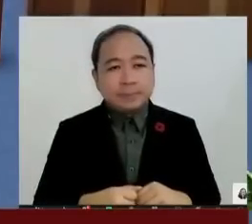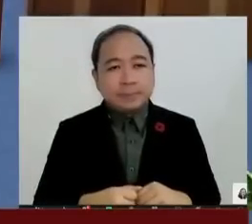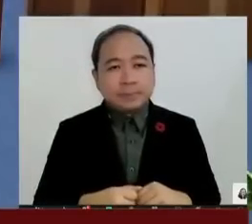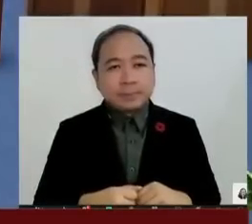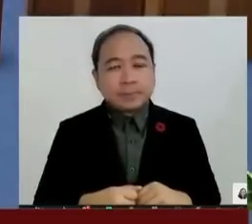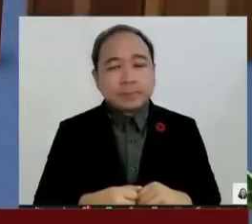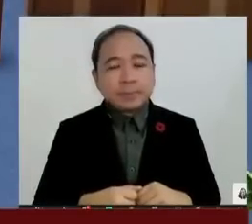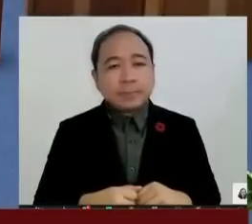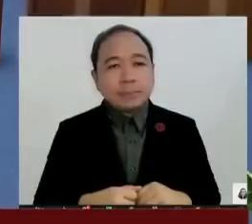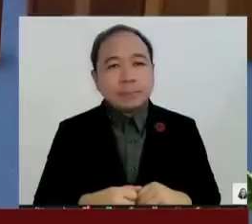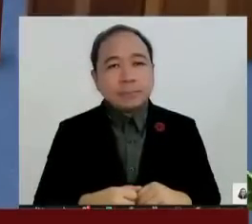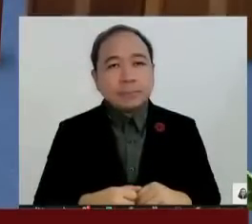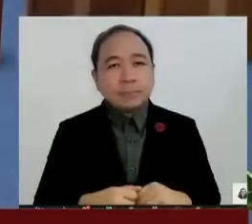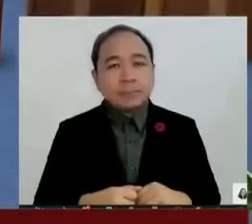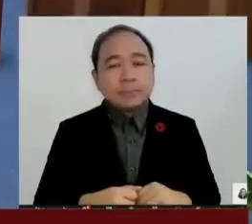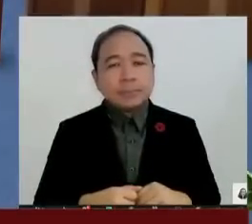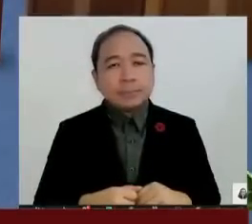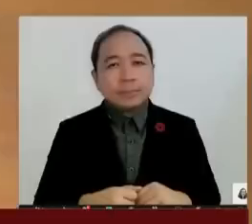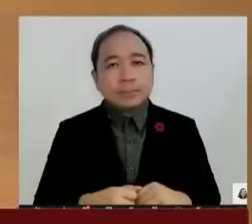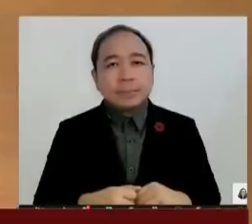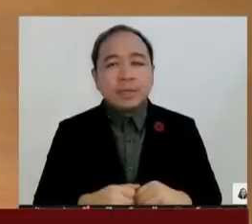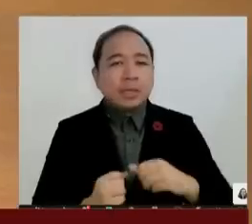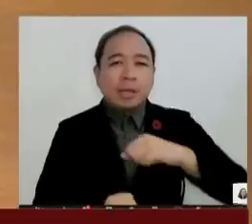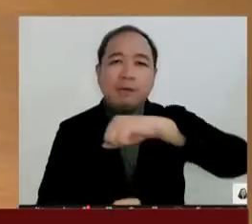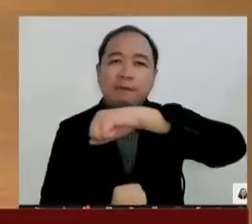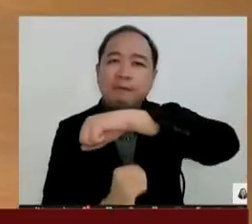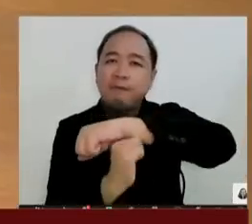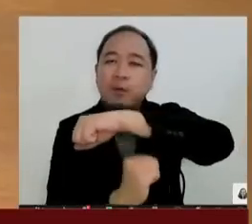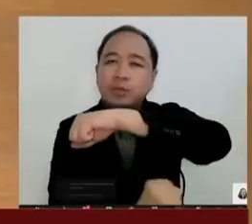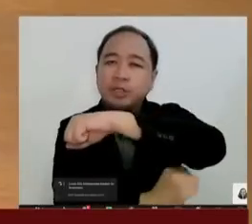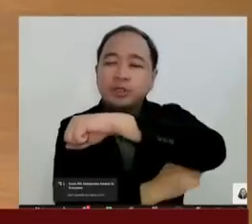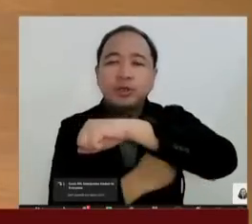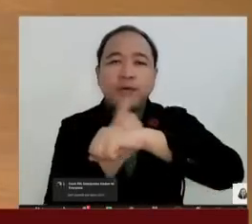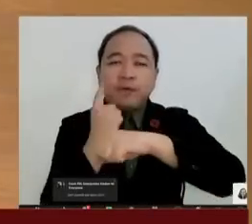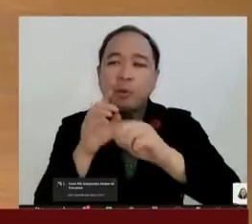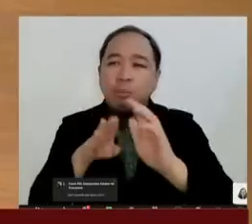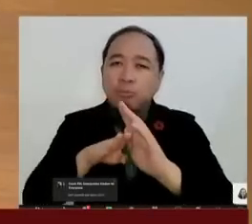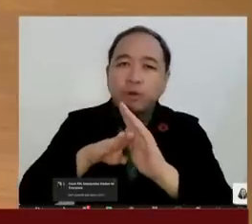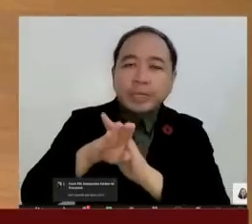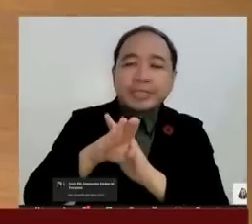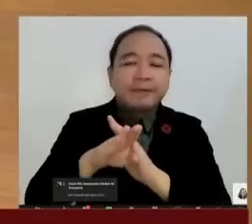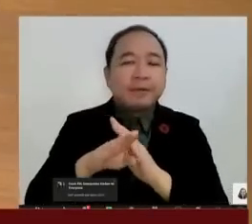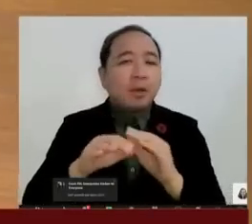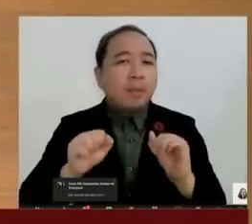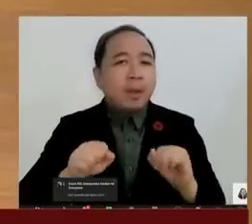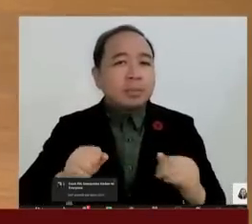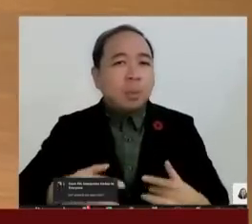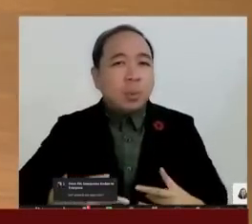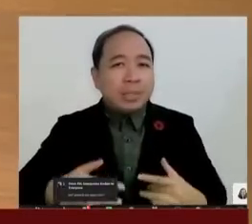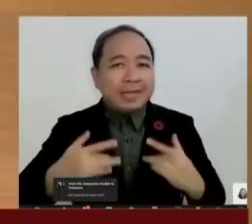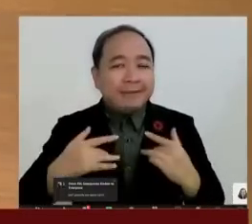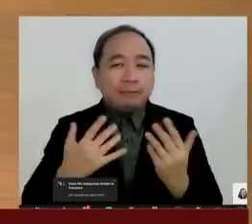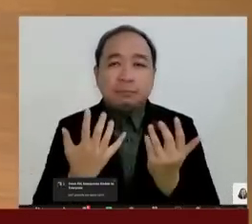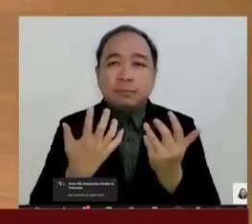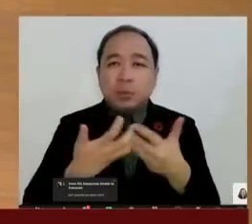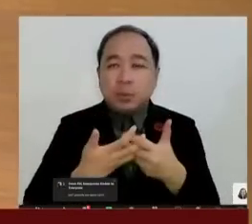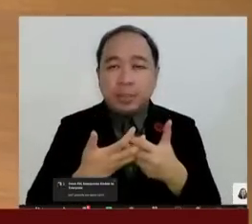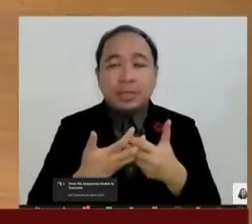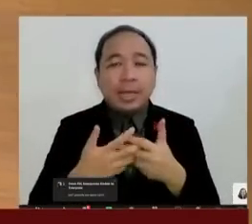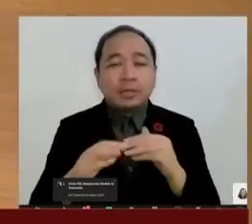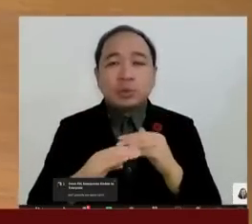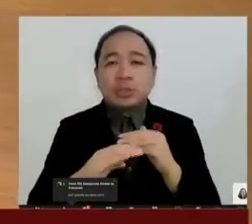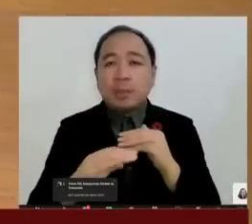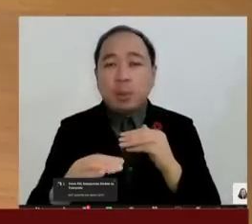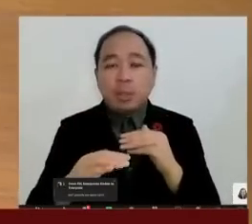The building blocks of progressive, livable, and sustainable communities will never be complete without appropriate